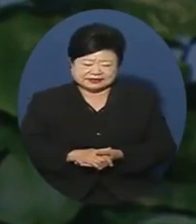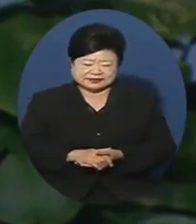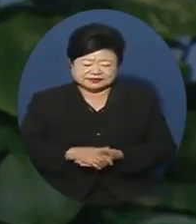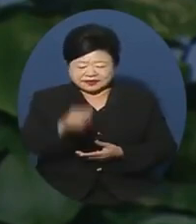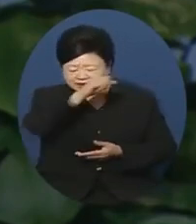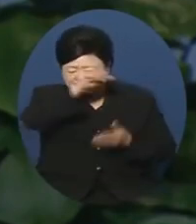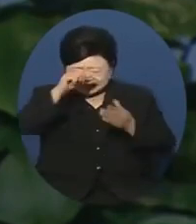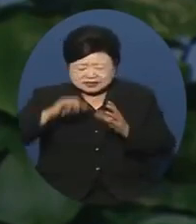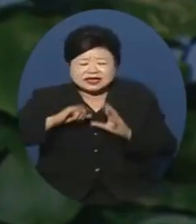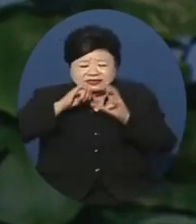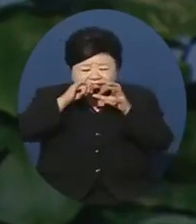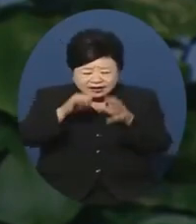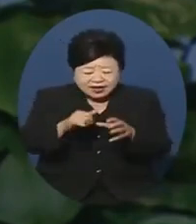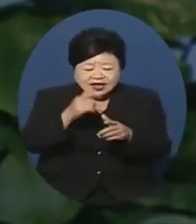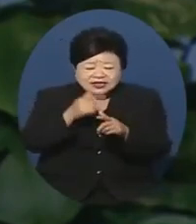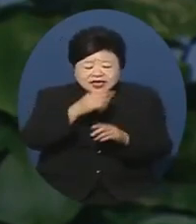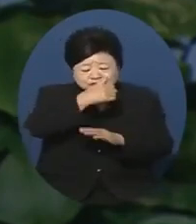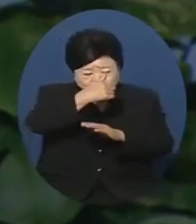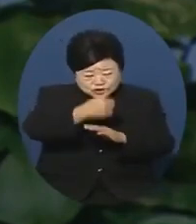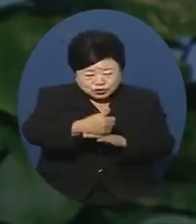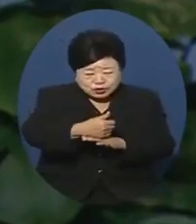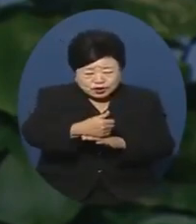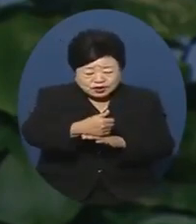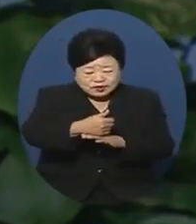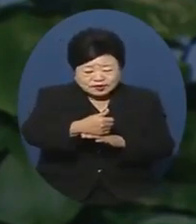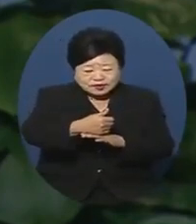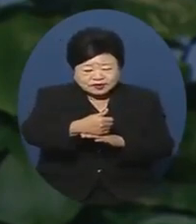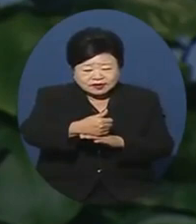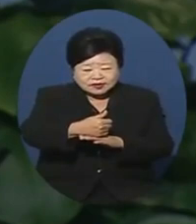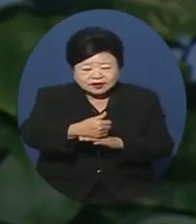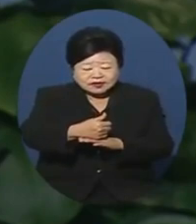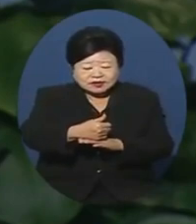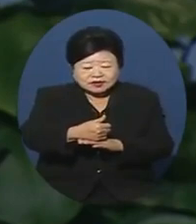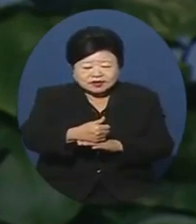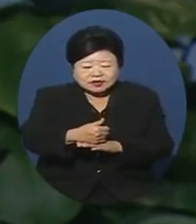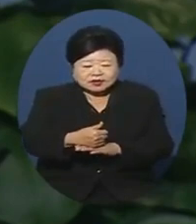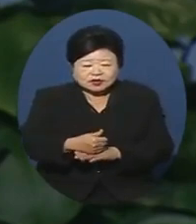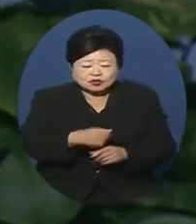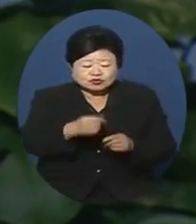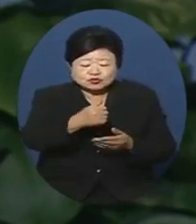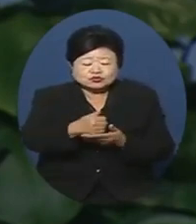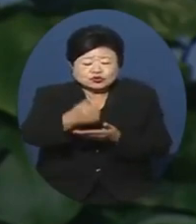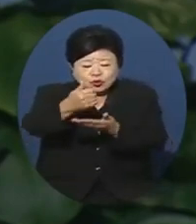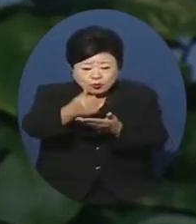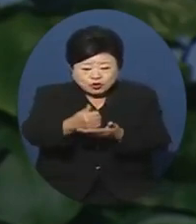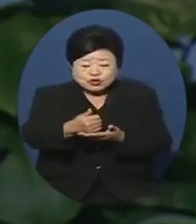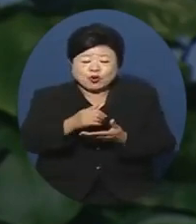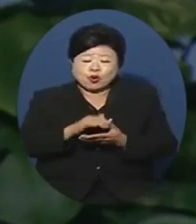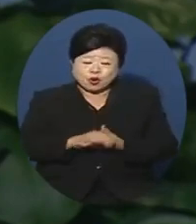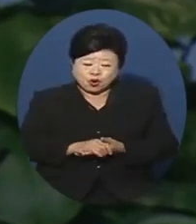이 세상에 예수 그리스도를 부유로 모시고